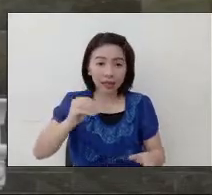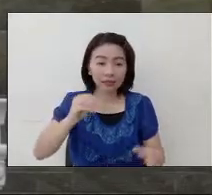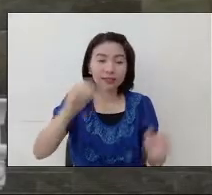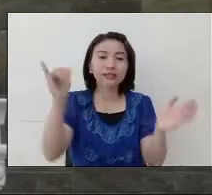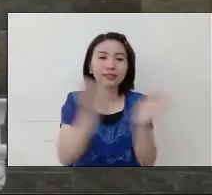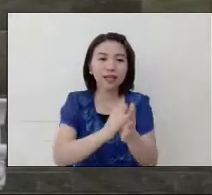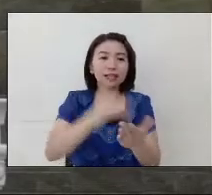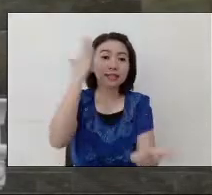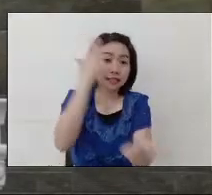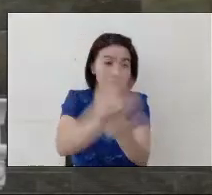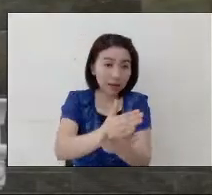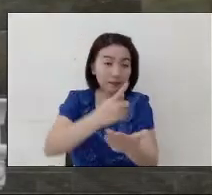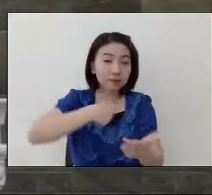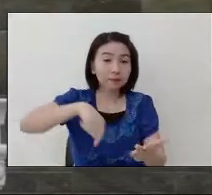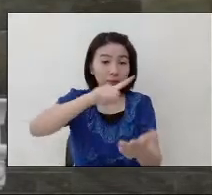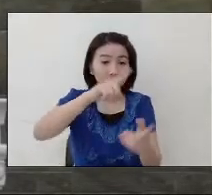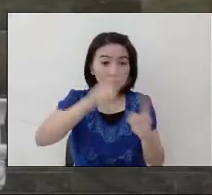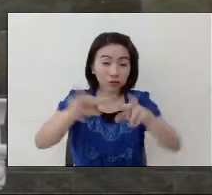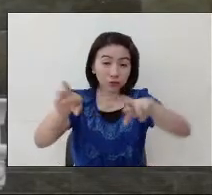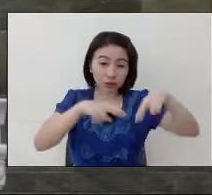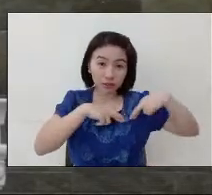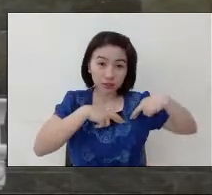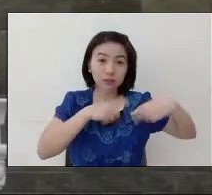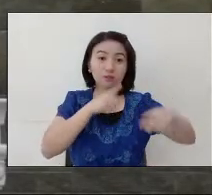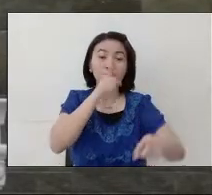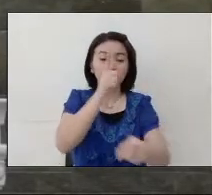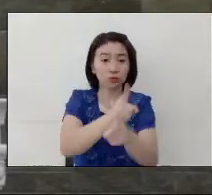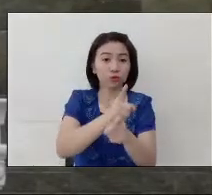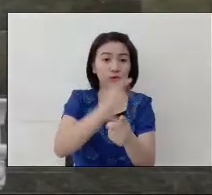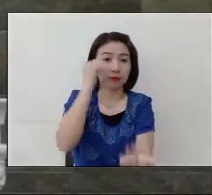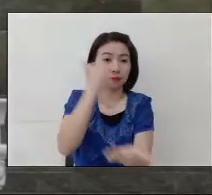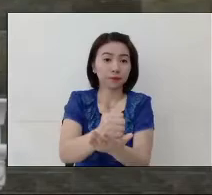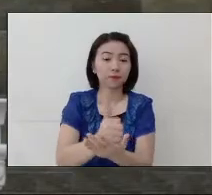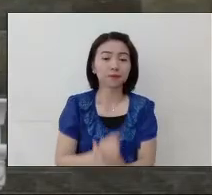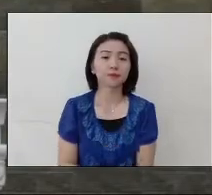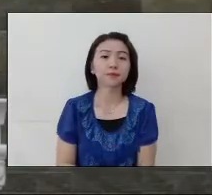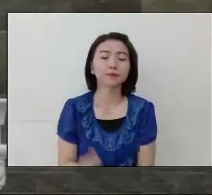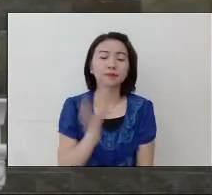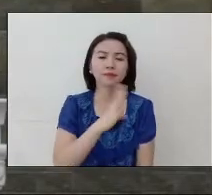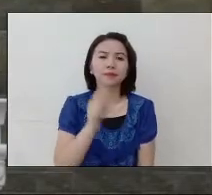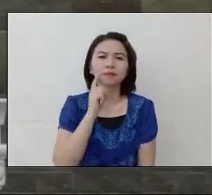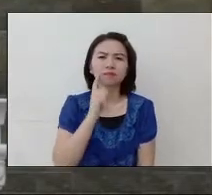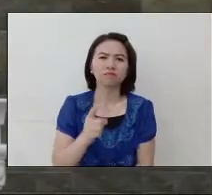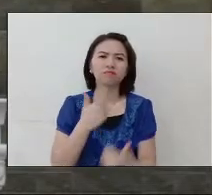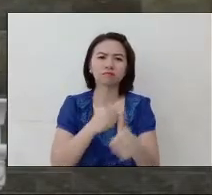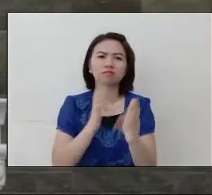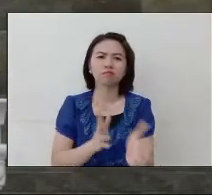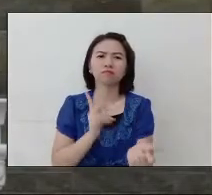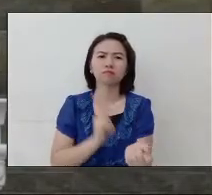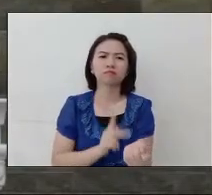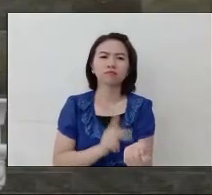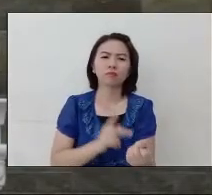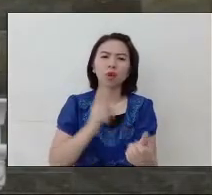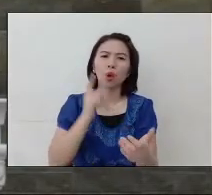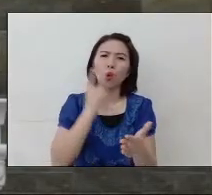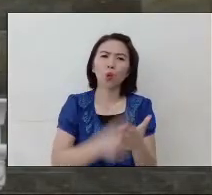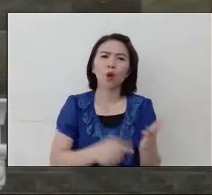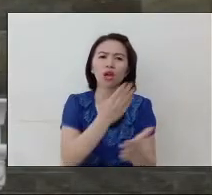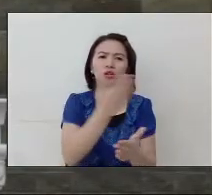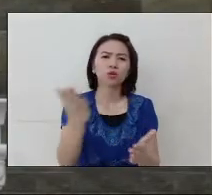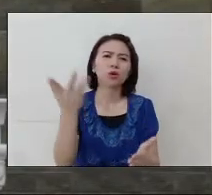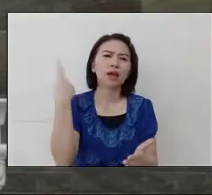Alright? You get that? Simple as that. And so, sabi ni Paul dito, what you have learned, past tense, and